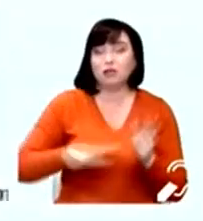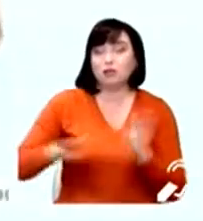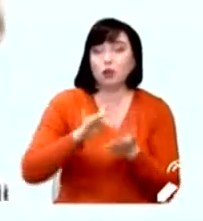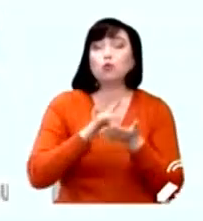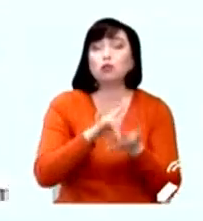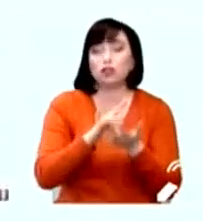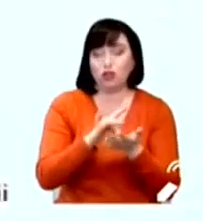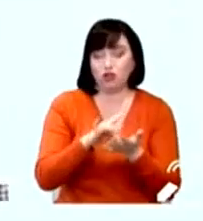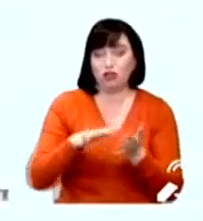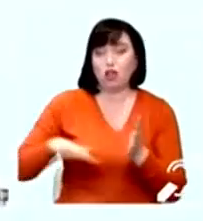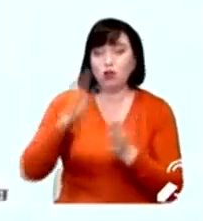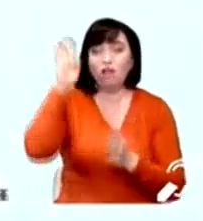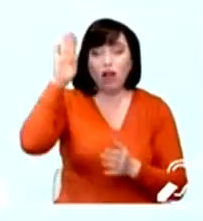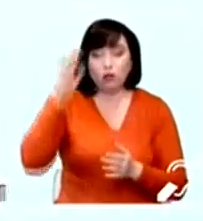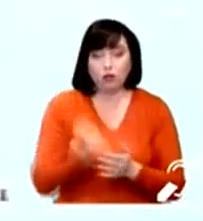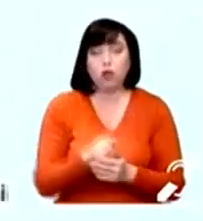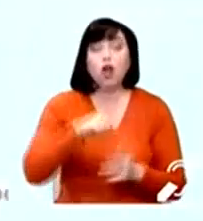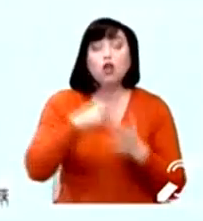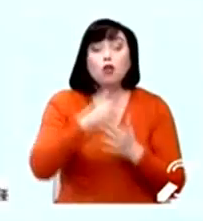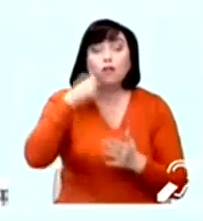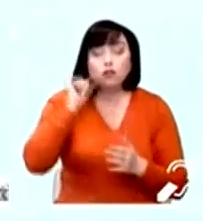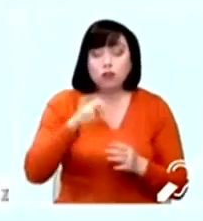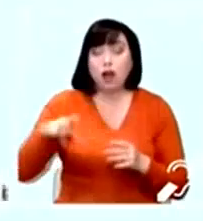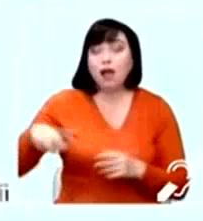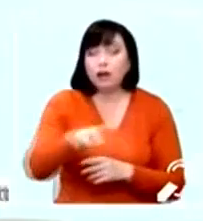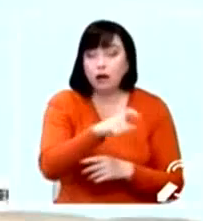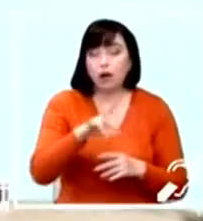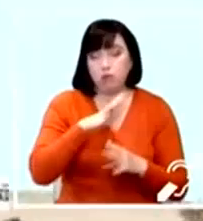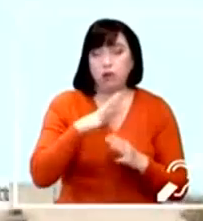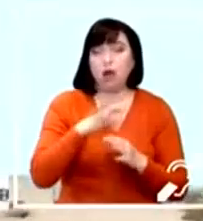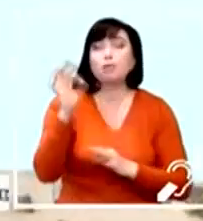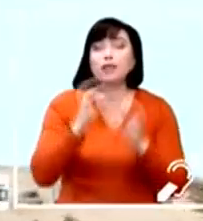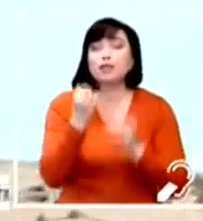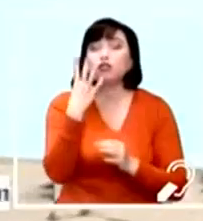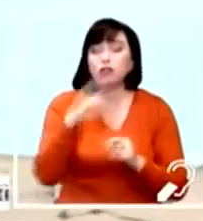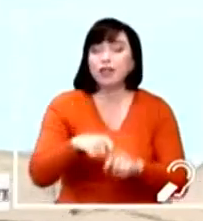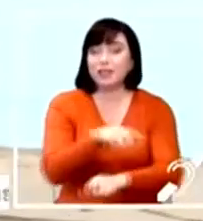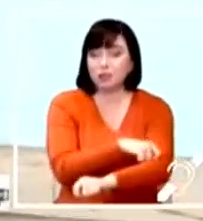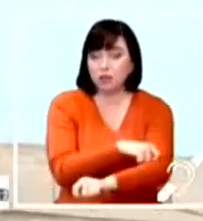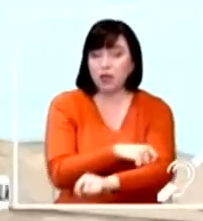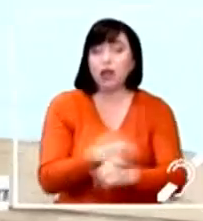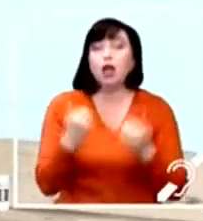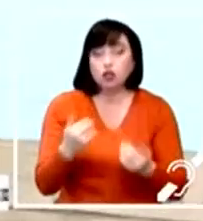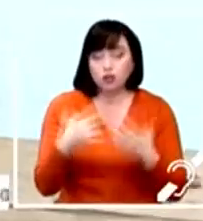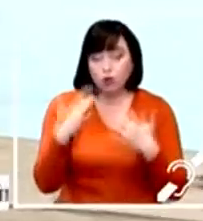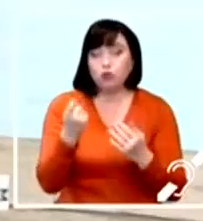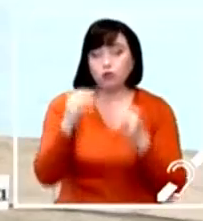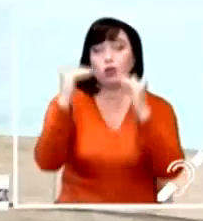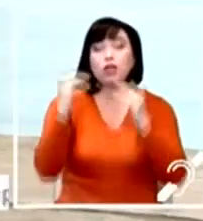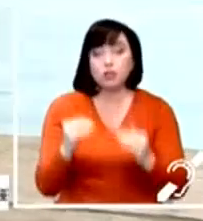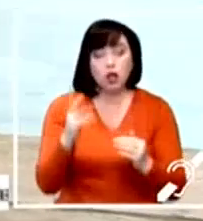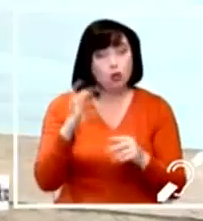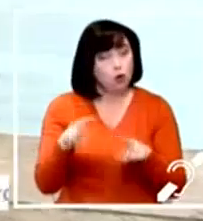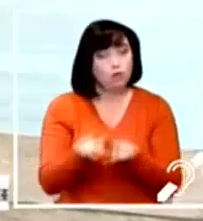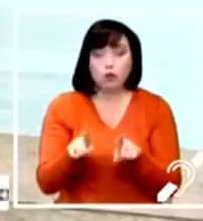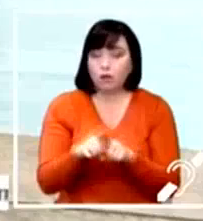zona turistică a orașului Vadului Vodă. Până ieri, apa din râu depășea cota de 14 metri. Astăzi este deja în scădere, însă